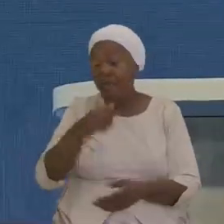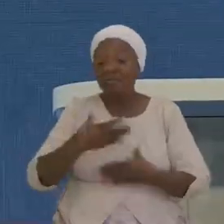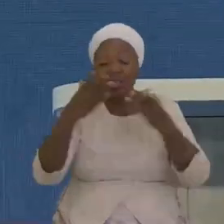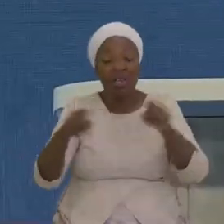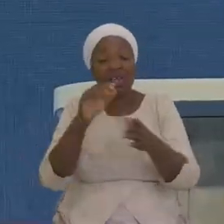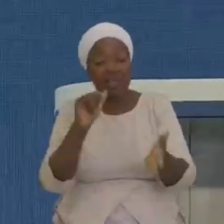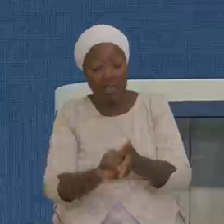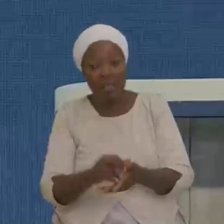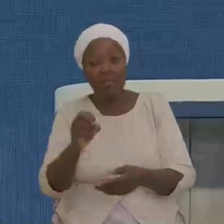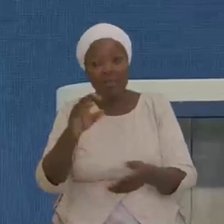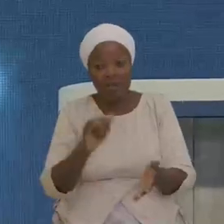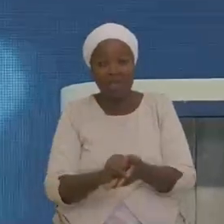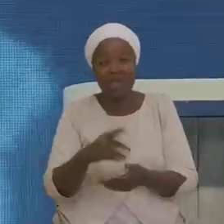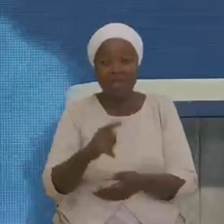ça